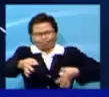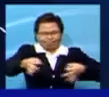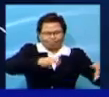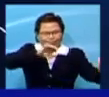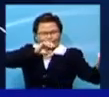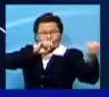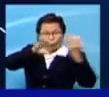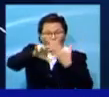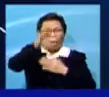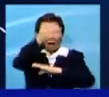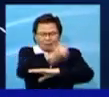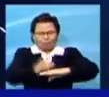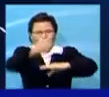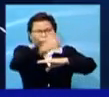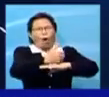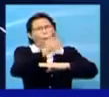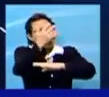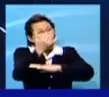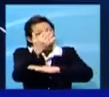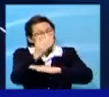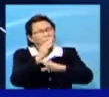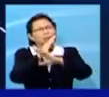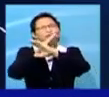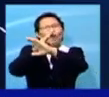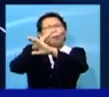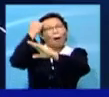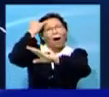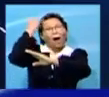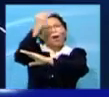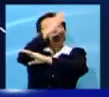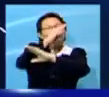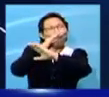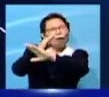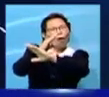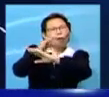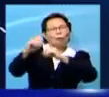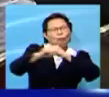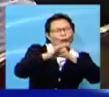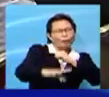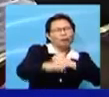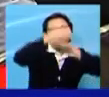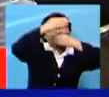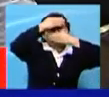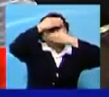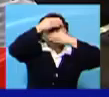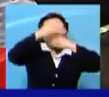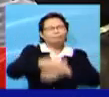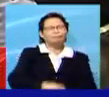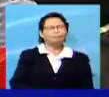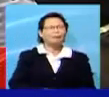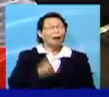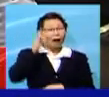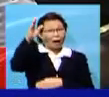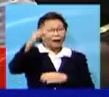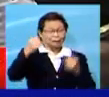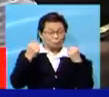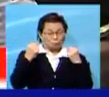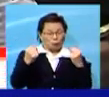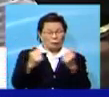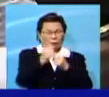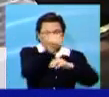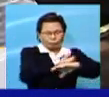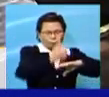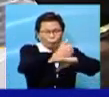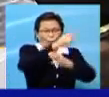balas akan dibentuk bertujuan membanteras ideologi dan propaganda militan seperti Daesh. Ia akan diperkasa dengan